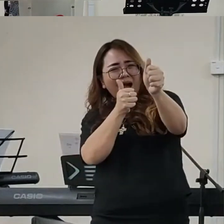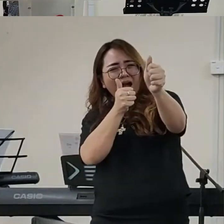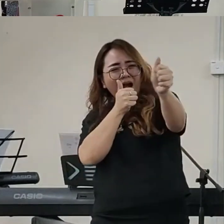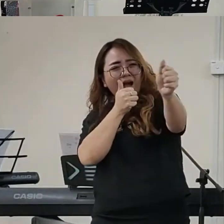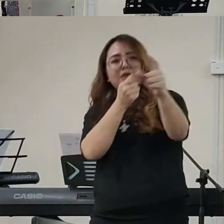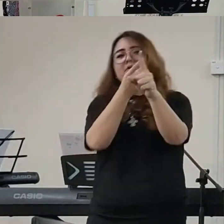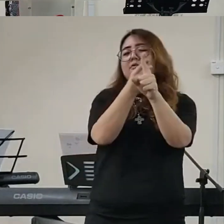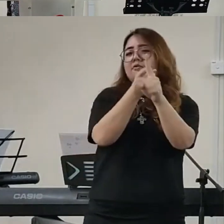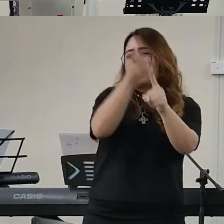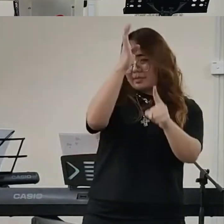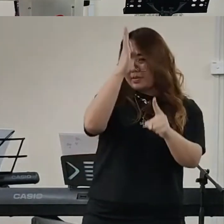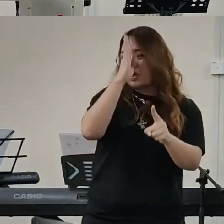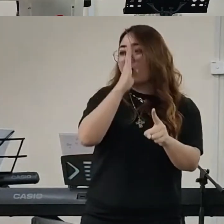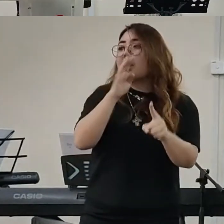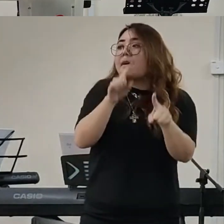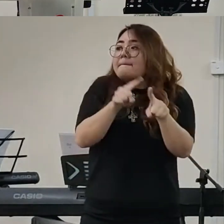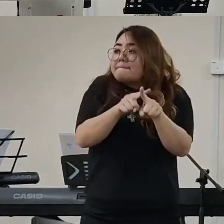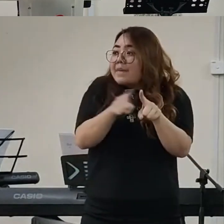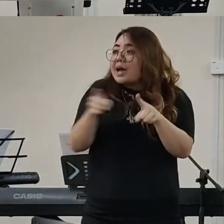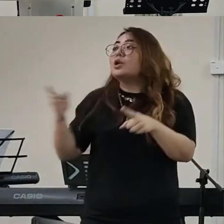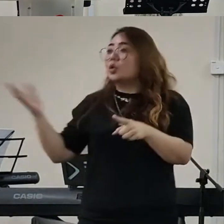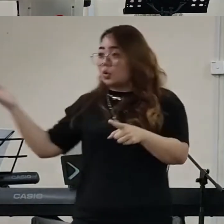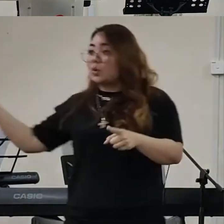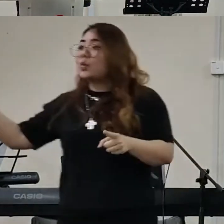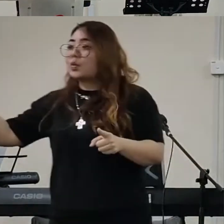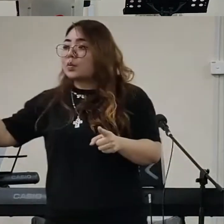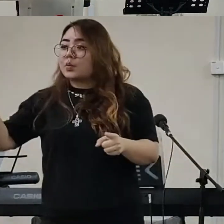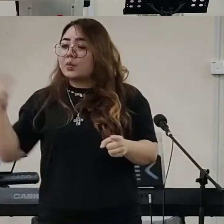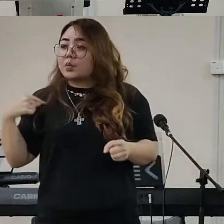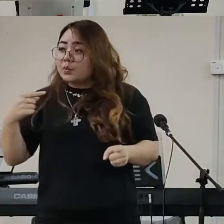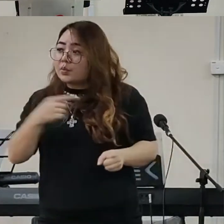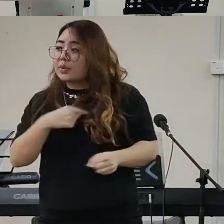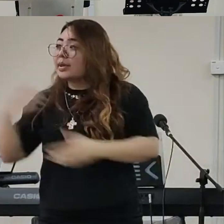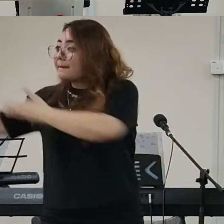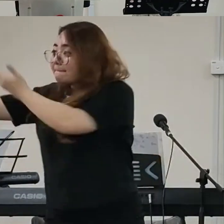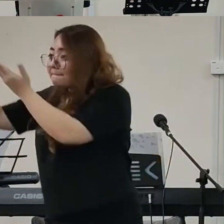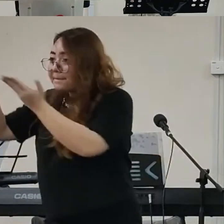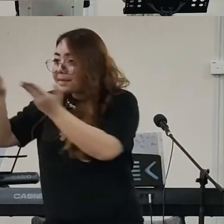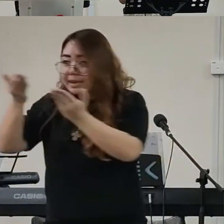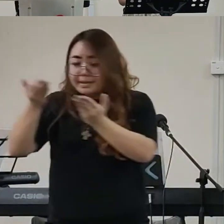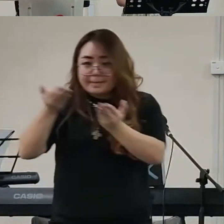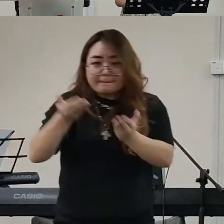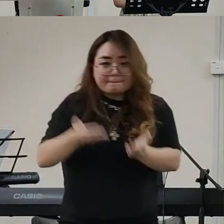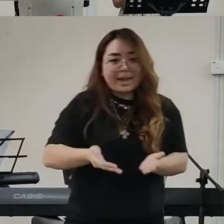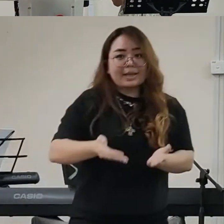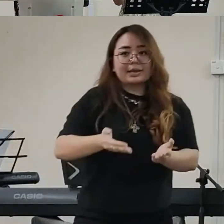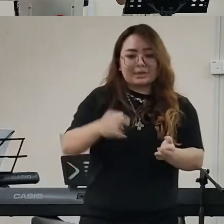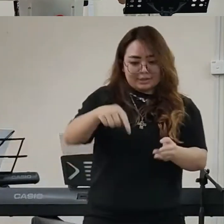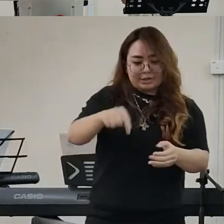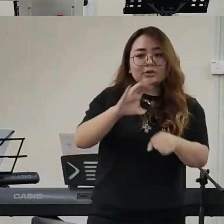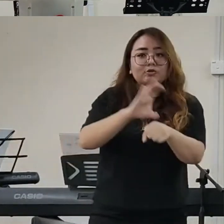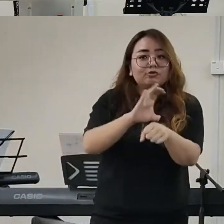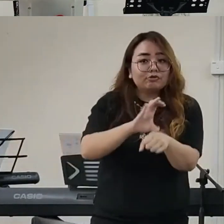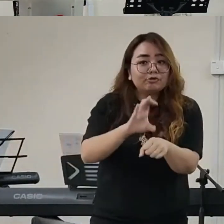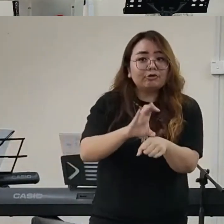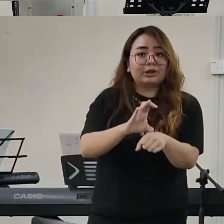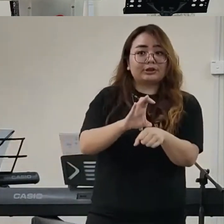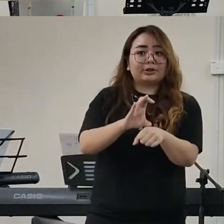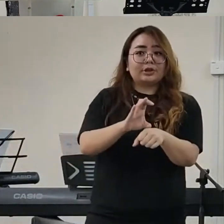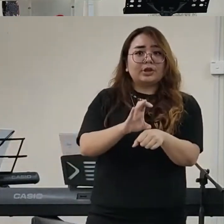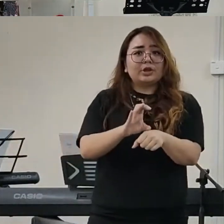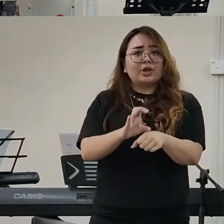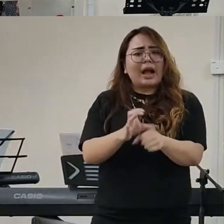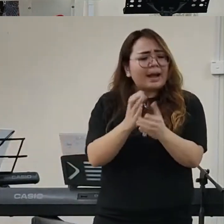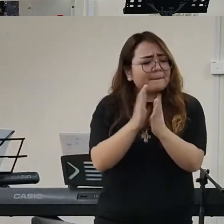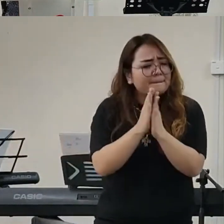能被驱赶走了，这不管什么原因也好，或者那些迷失的那些羊群呢带回来。就像迪根啊 Tina 在做的，就